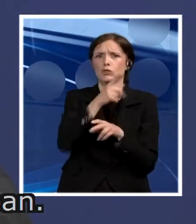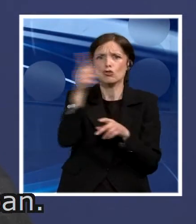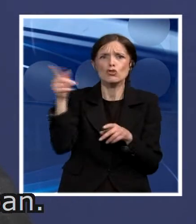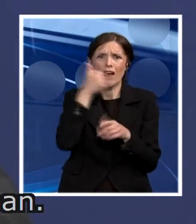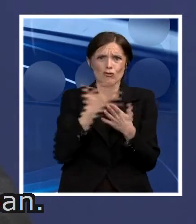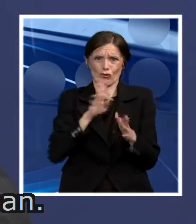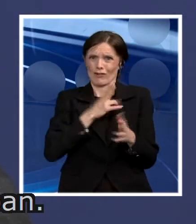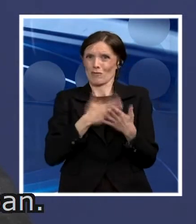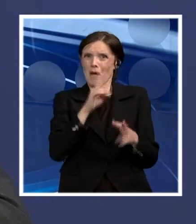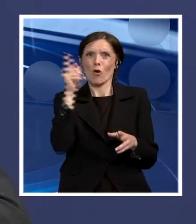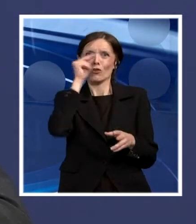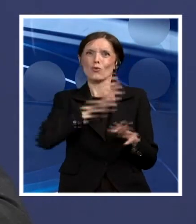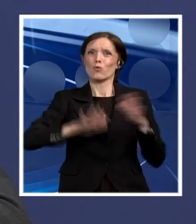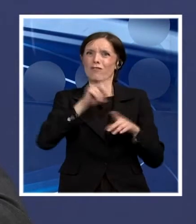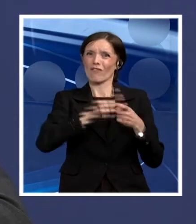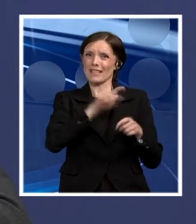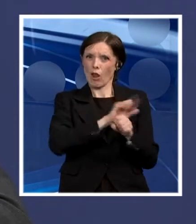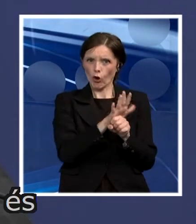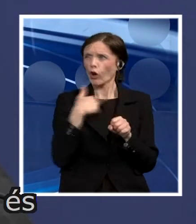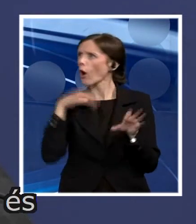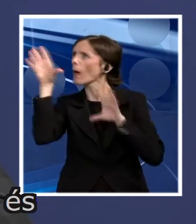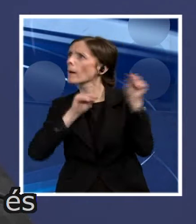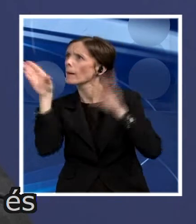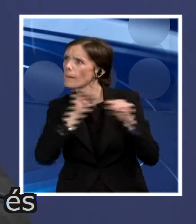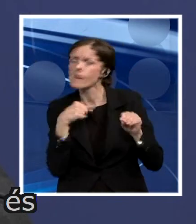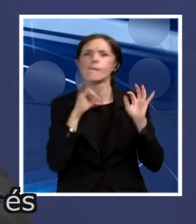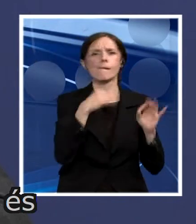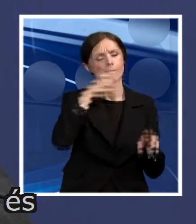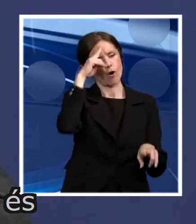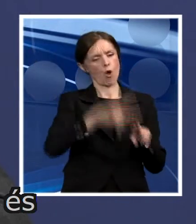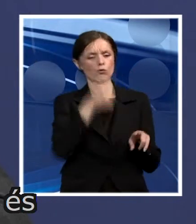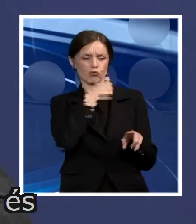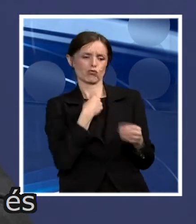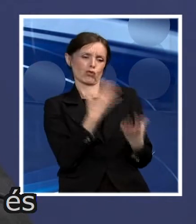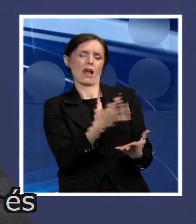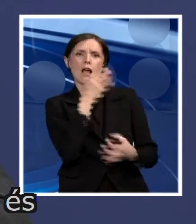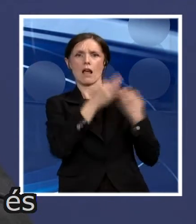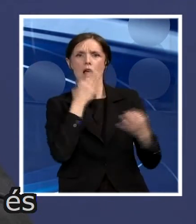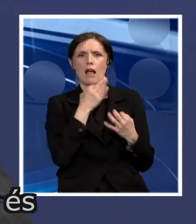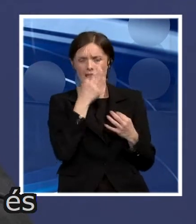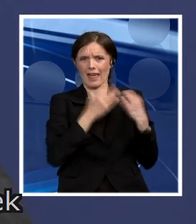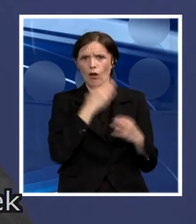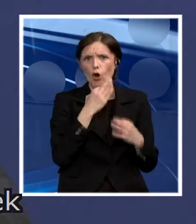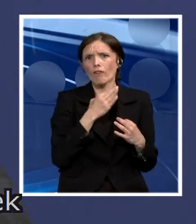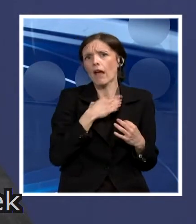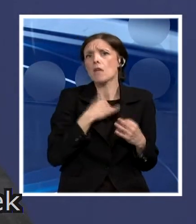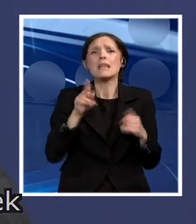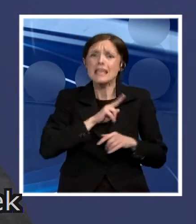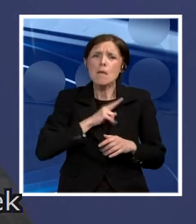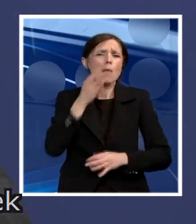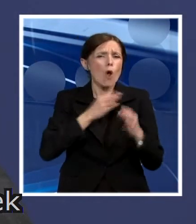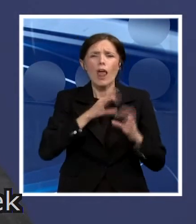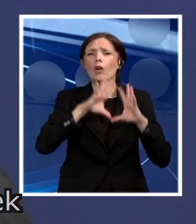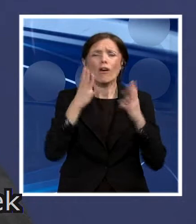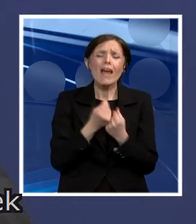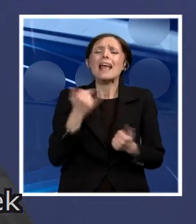bolesnika. Apsolutno shodno tim protokolima posjedujemo sve medikamente i u ovom trenutku imamo sasvim adekvatne uslove da svakom od